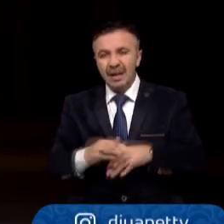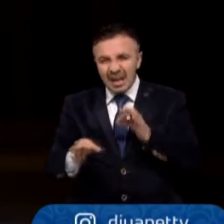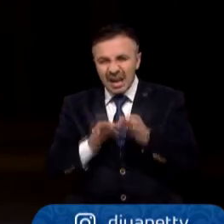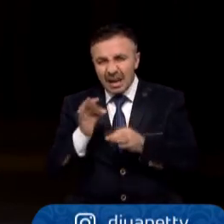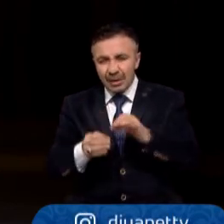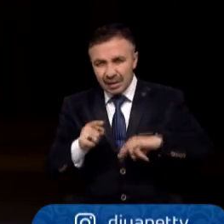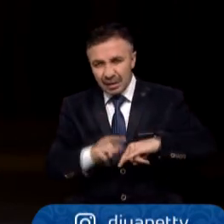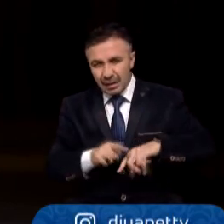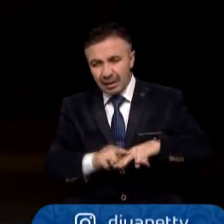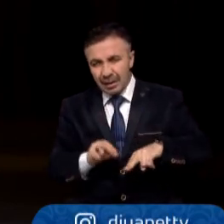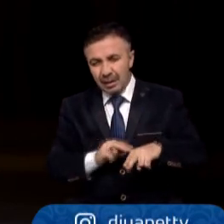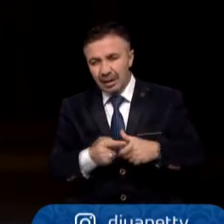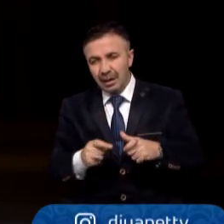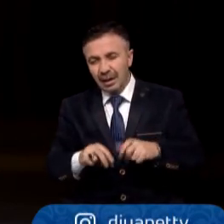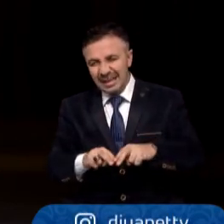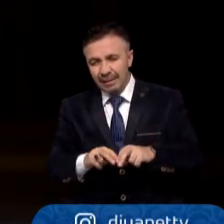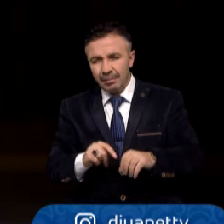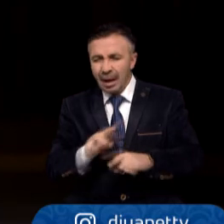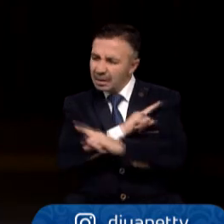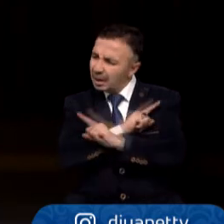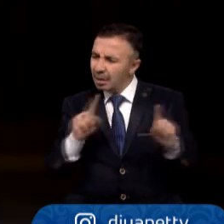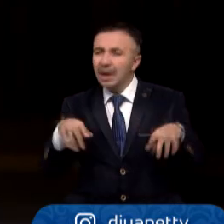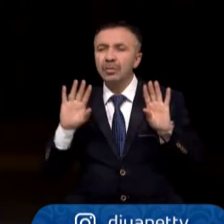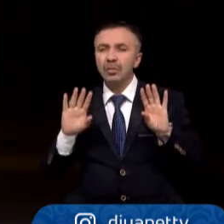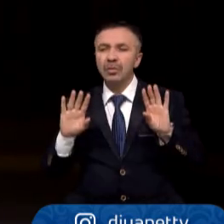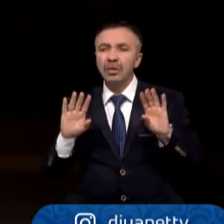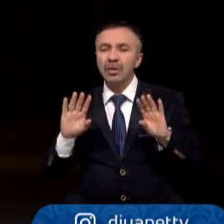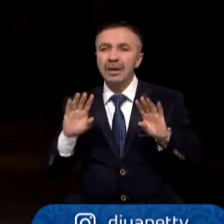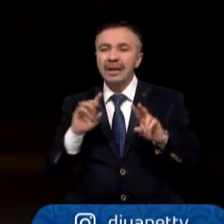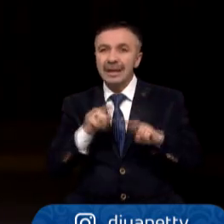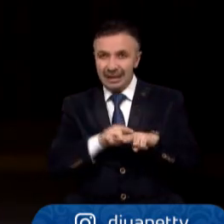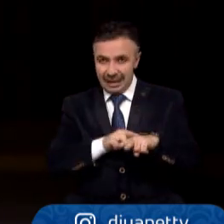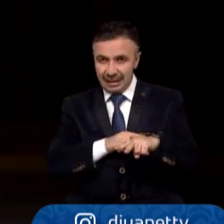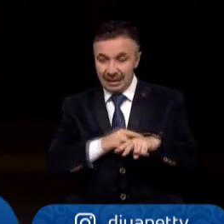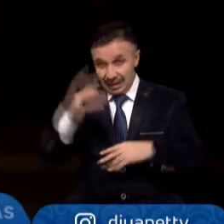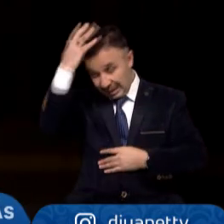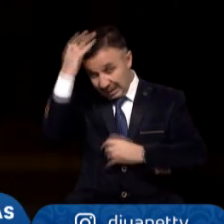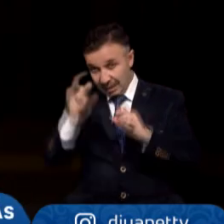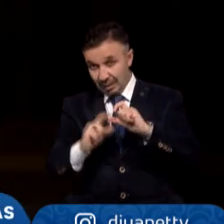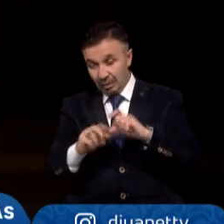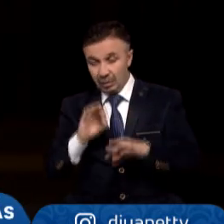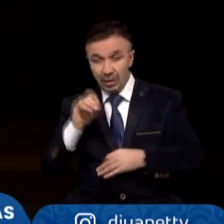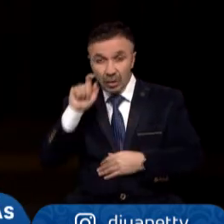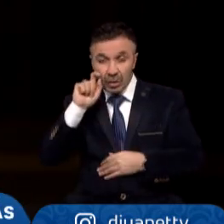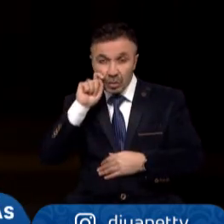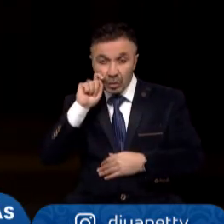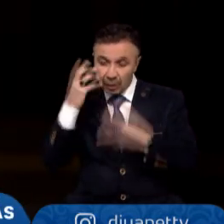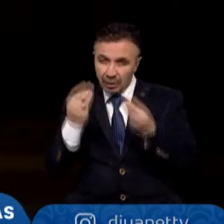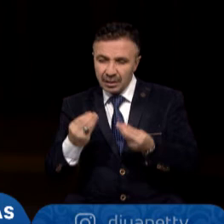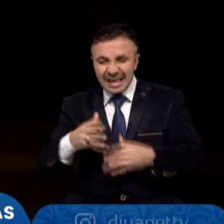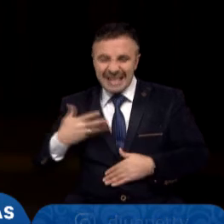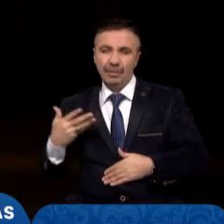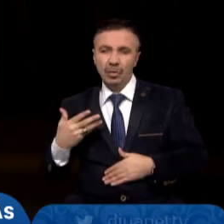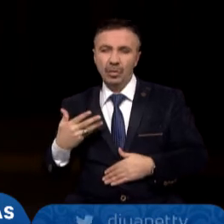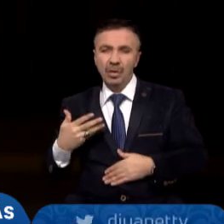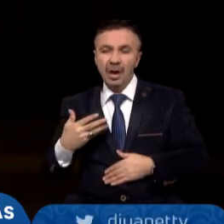Amcası hakem asla kabul edemiyor yeğenin Müslüman olmasını bağladı